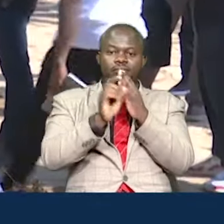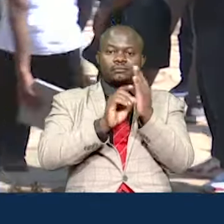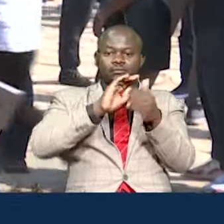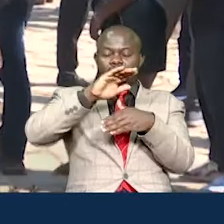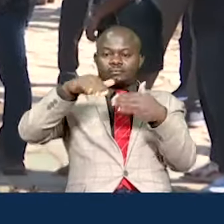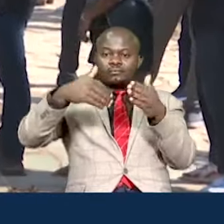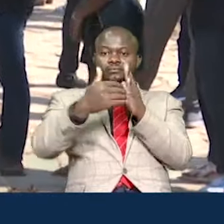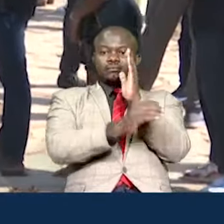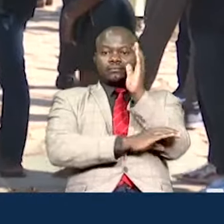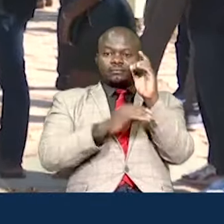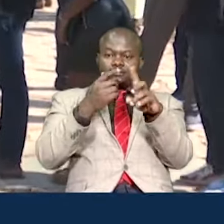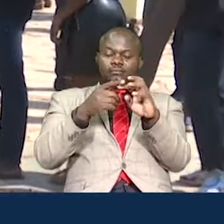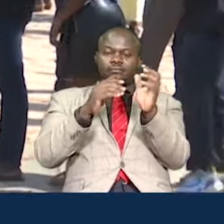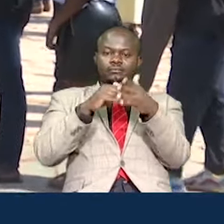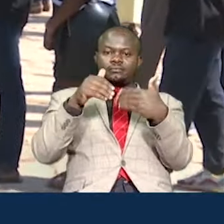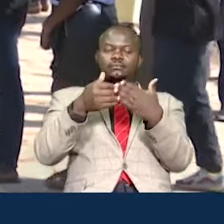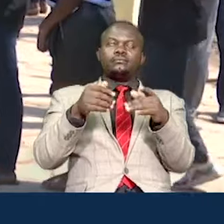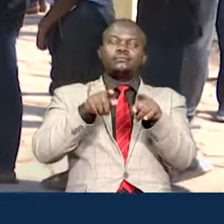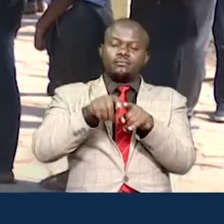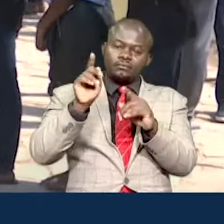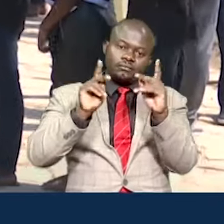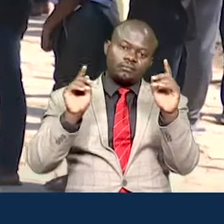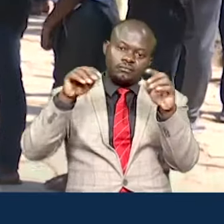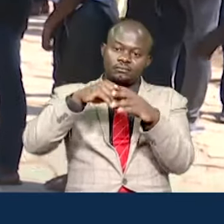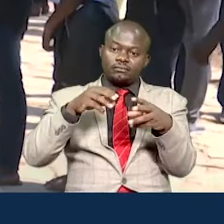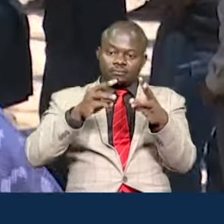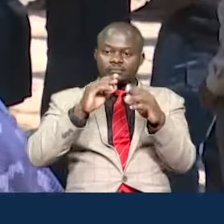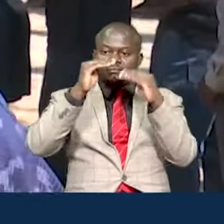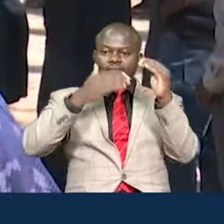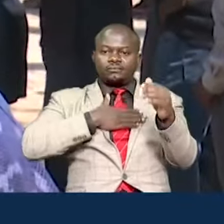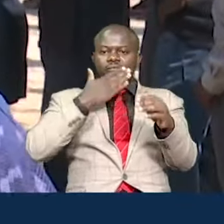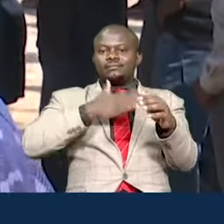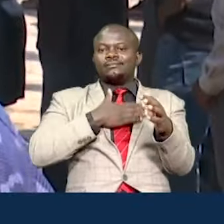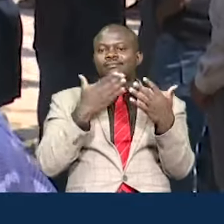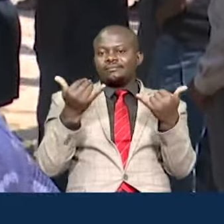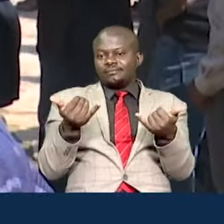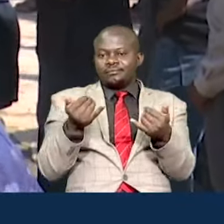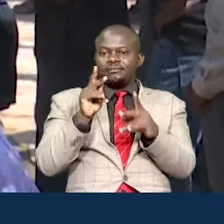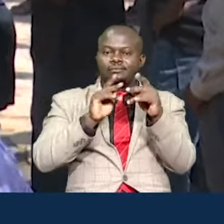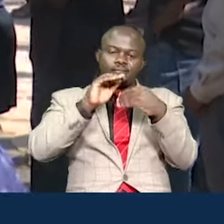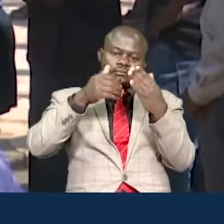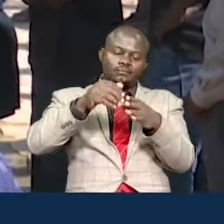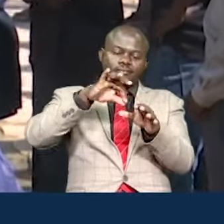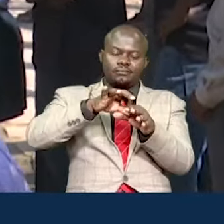tw'igihugu, kandi nabyo byaritabiriwe ku rwego rushimishije, hanyuma buri wese agatora